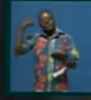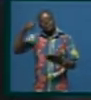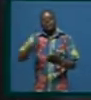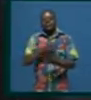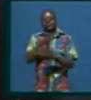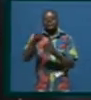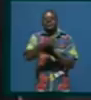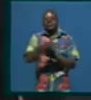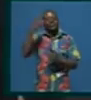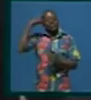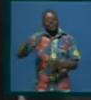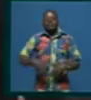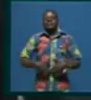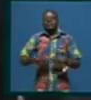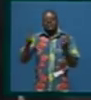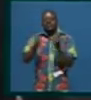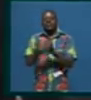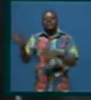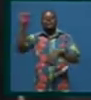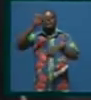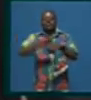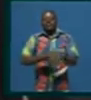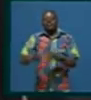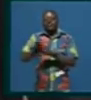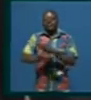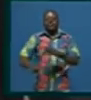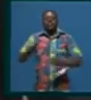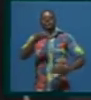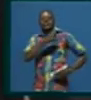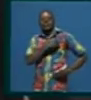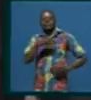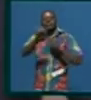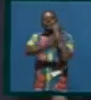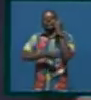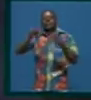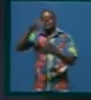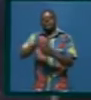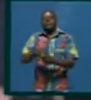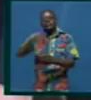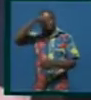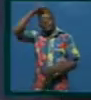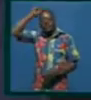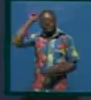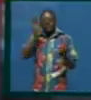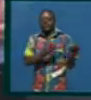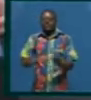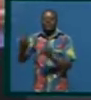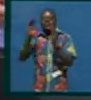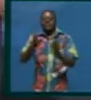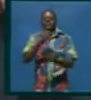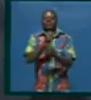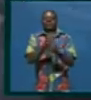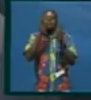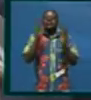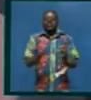qui fâchent, en l'occurrence l'implantation des bases militaires étrangères dans le Sahel. Les organisations des travailleurs qui fustigent cette présence